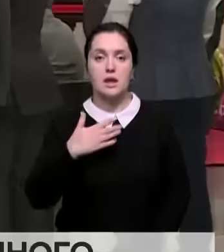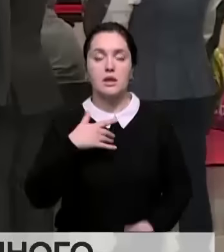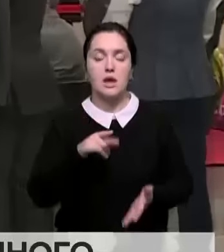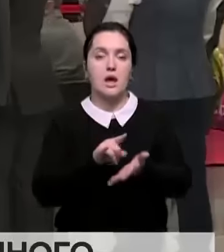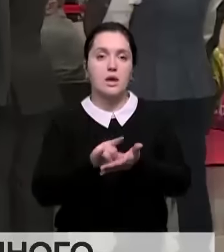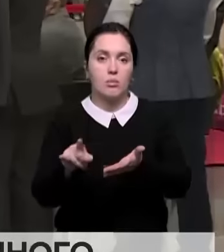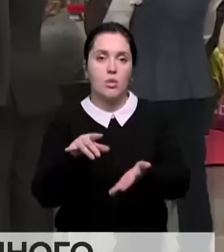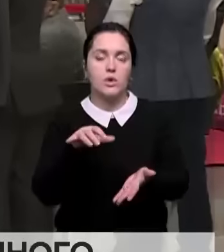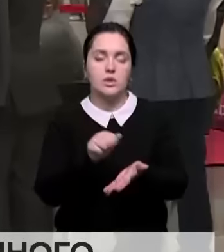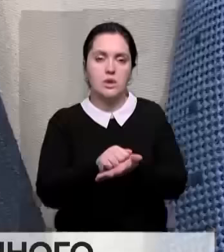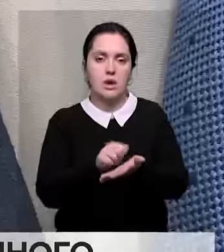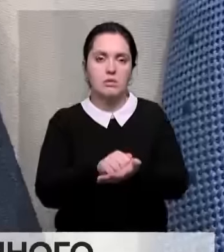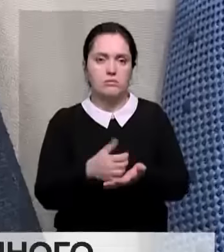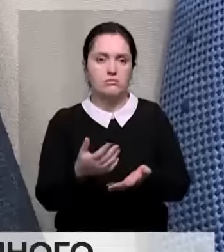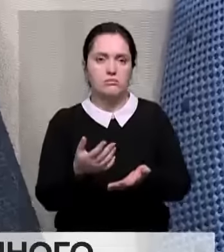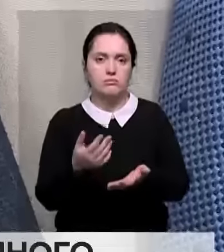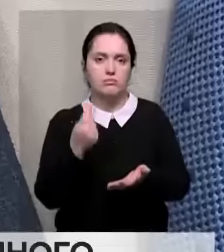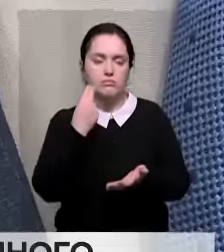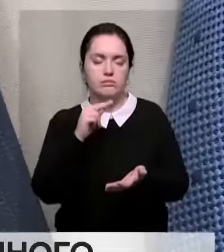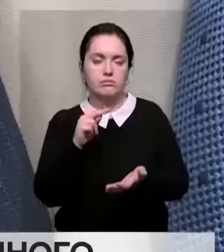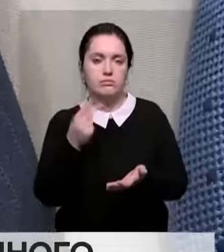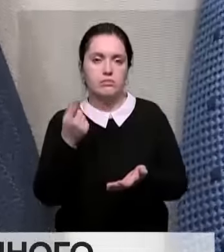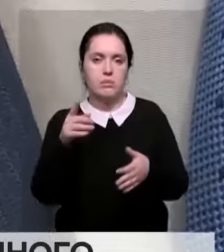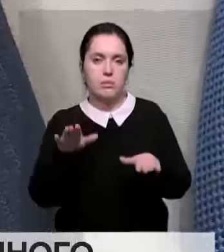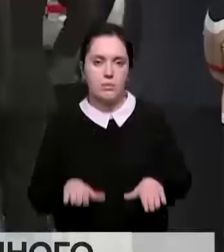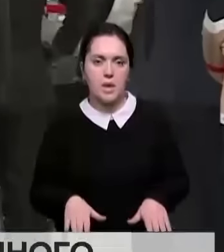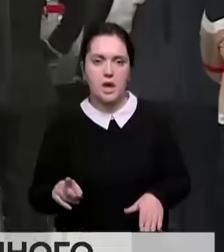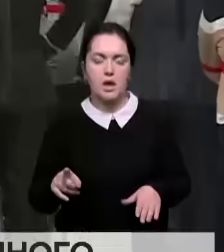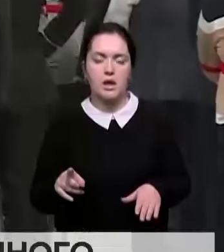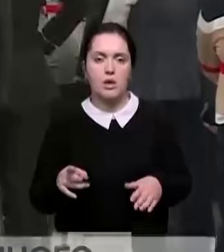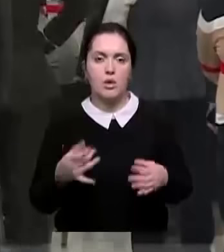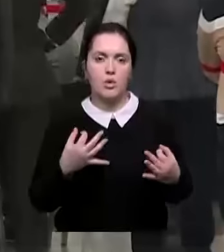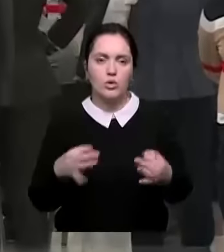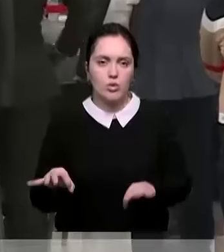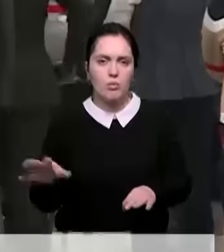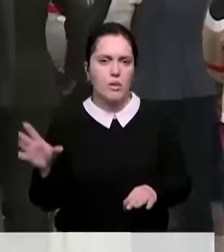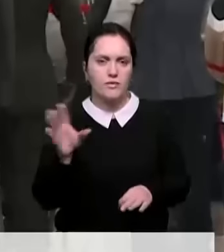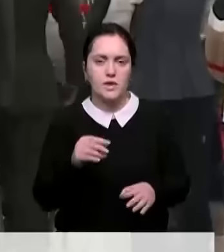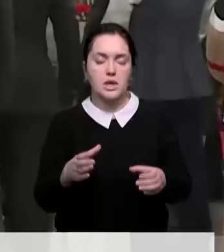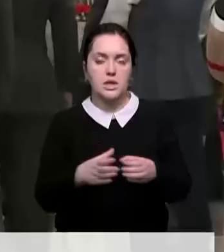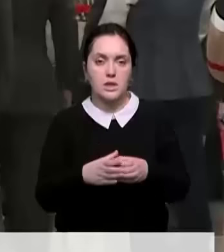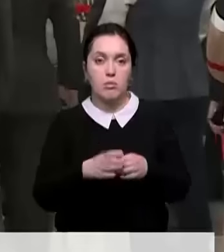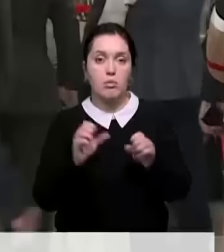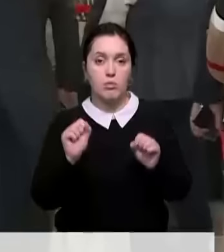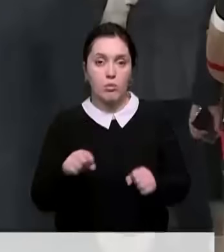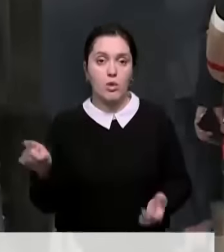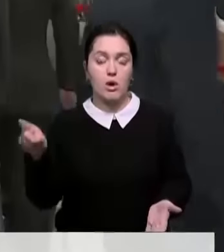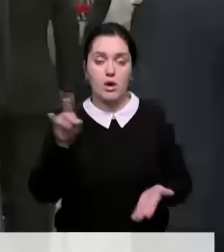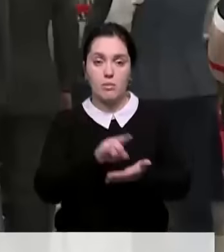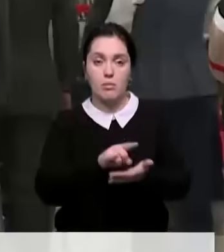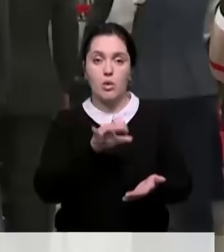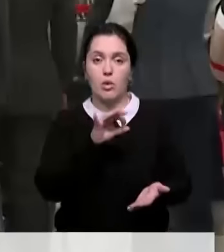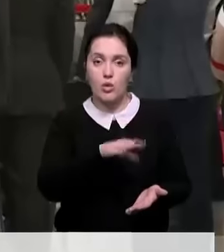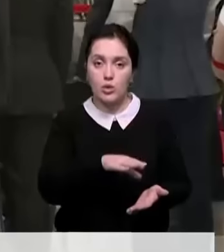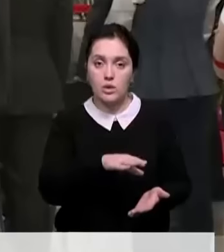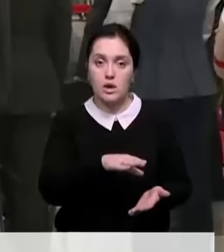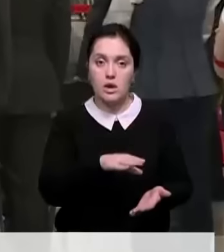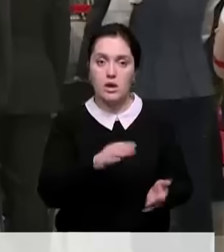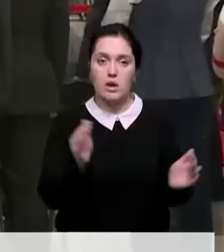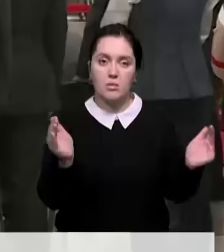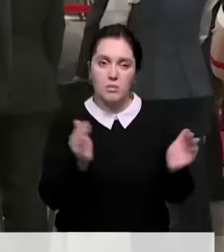одни из первых мест. Значит, допуски всех типов самолетов может применять, начиная от